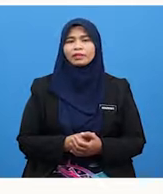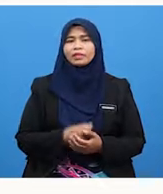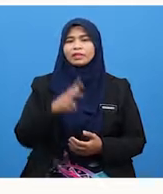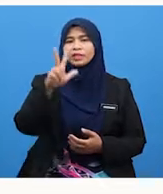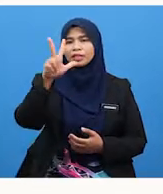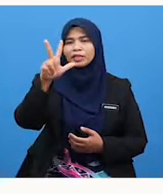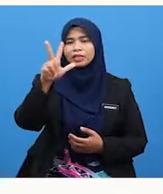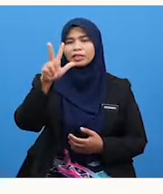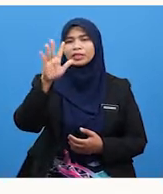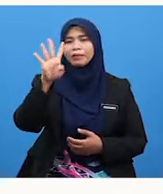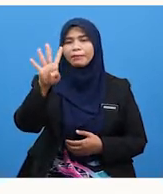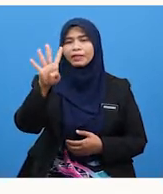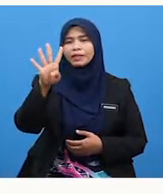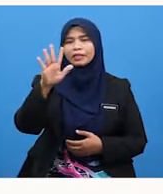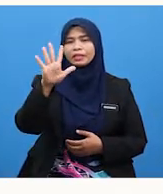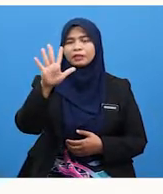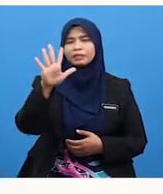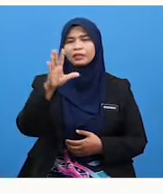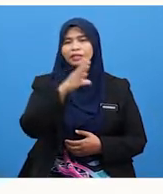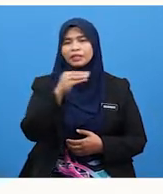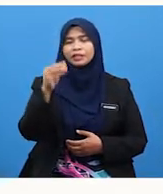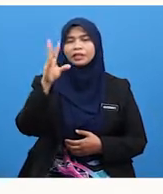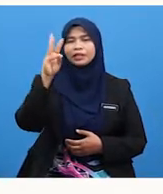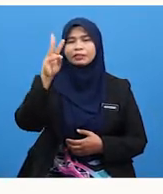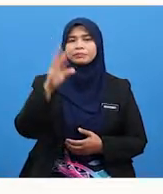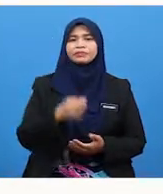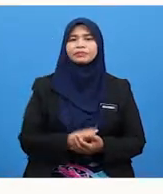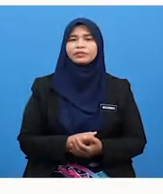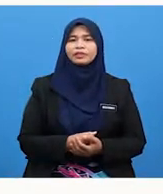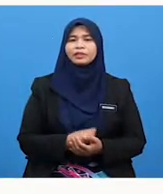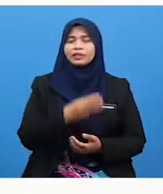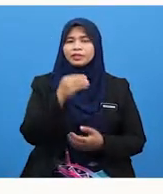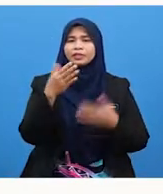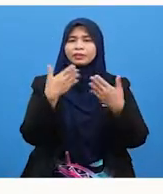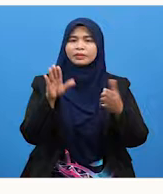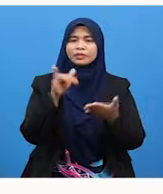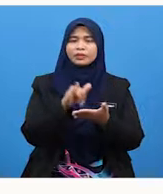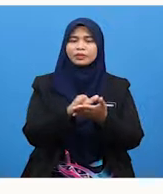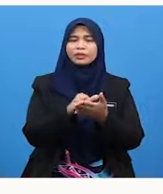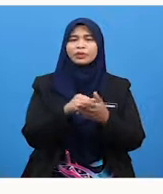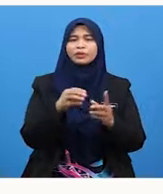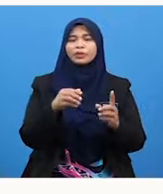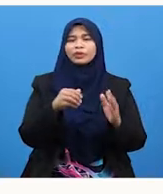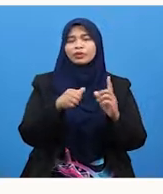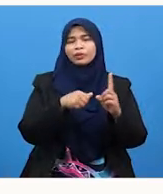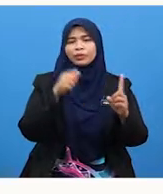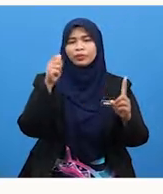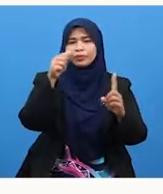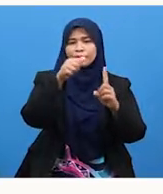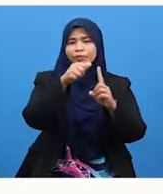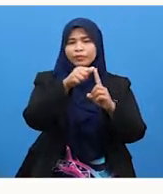3, 4, 5 dan 6. Kemudian, huruf-huruf A hingga